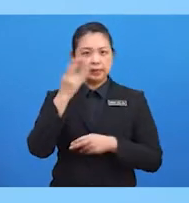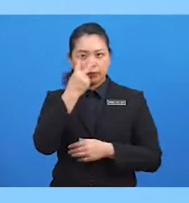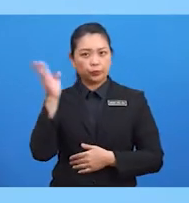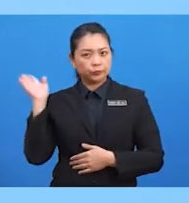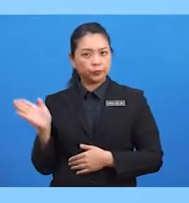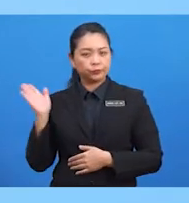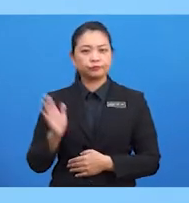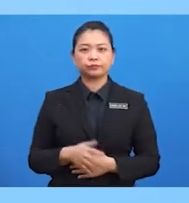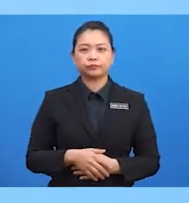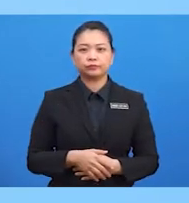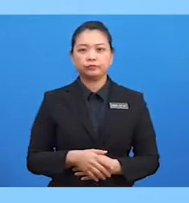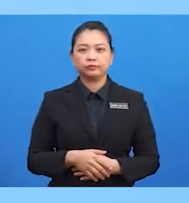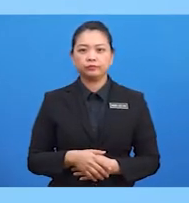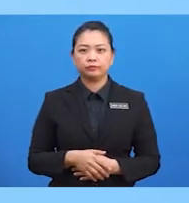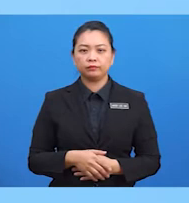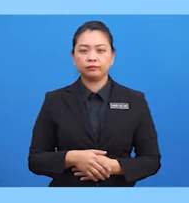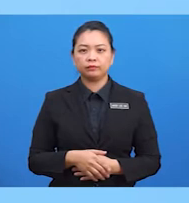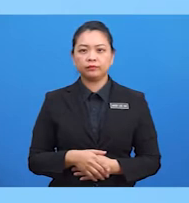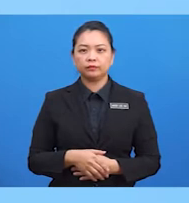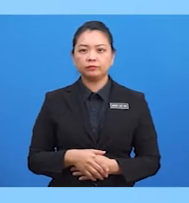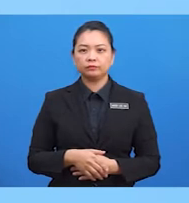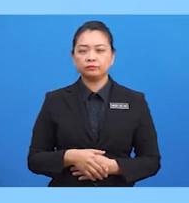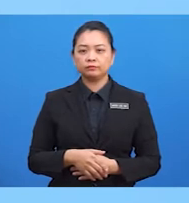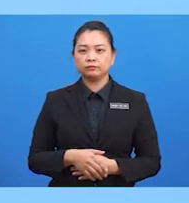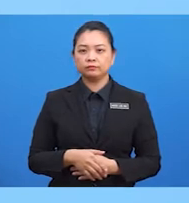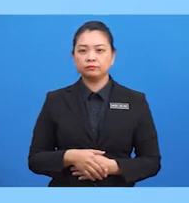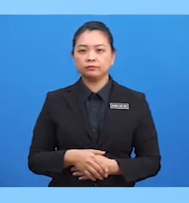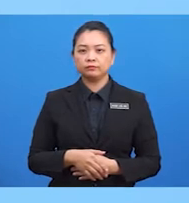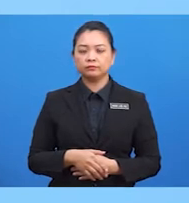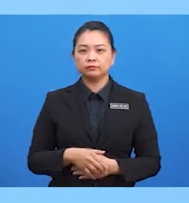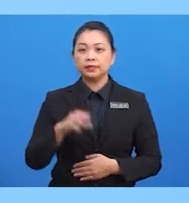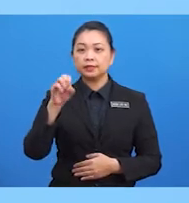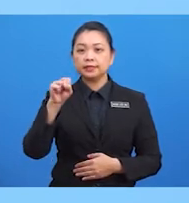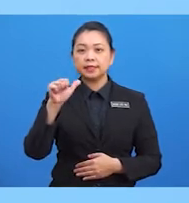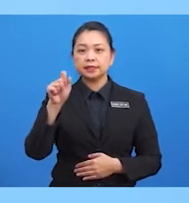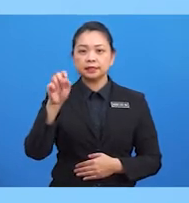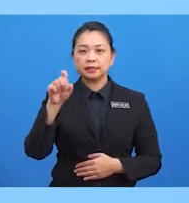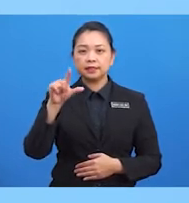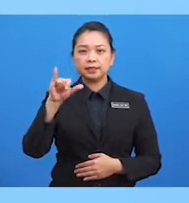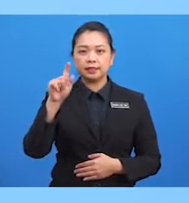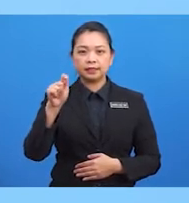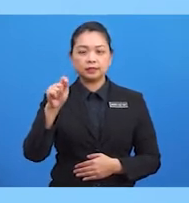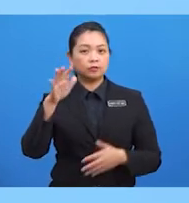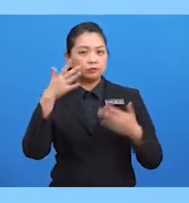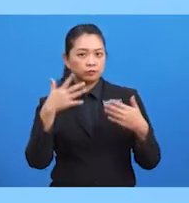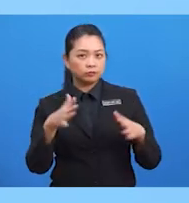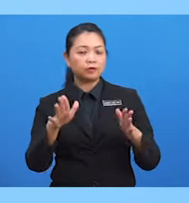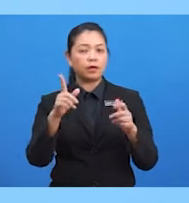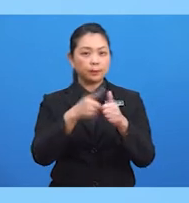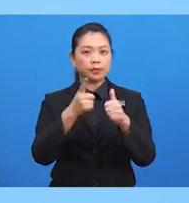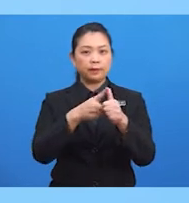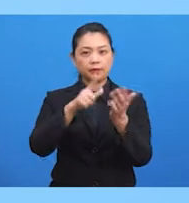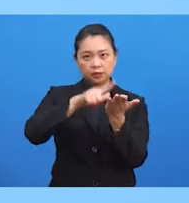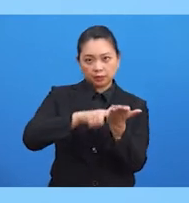Oktober 1957, satelit pertama iaitu Sputnik 1 dilancarkan oleh